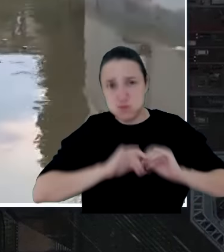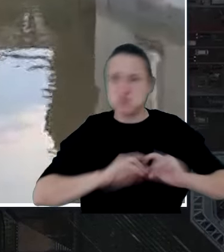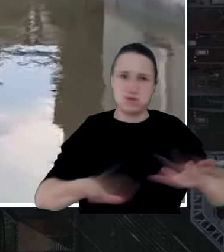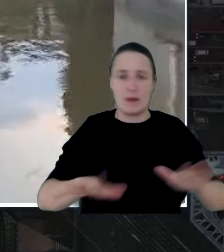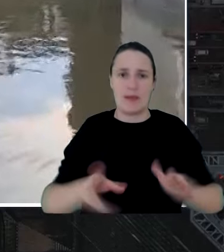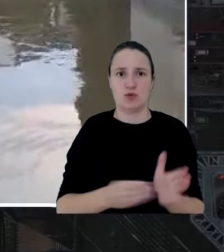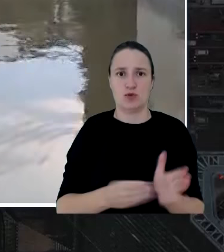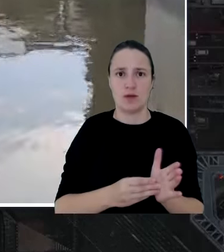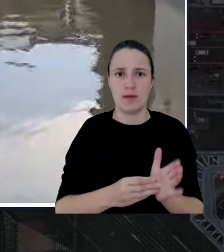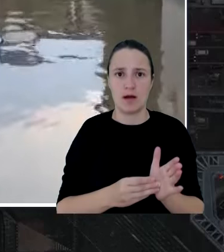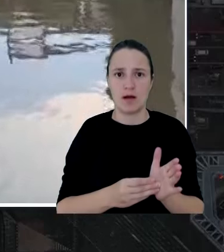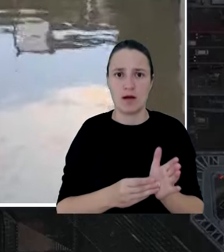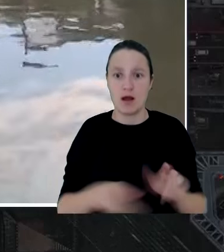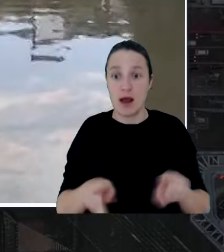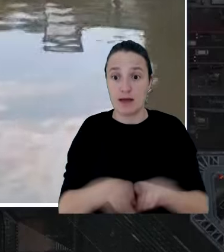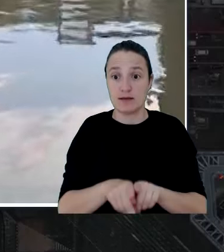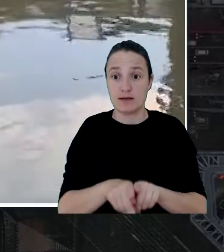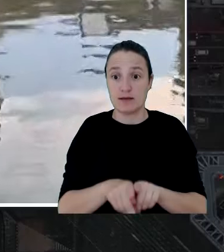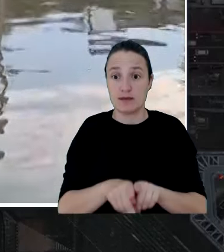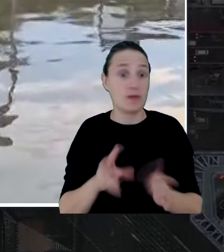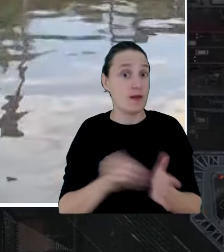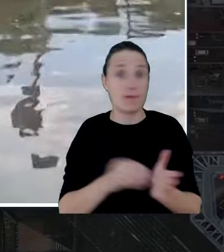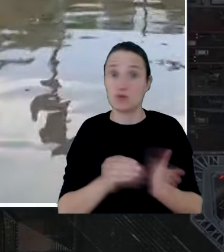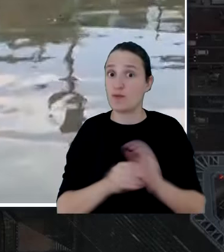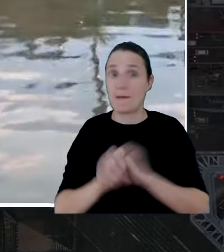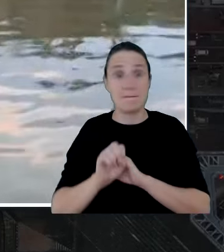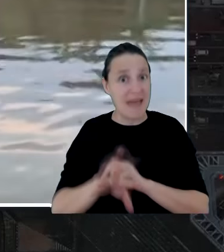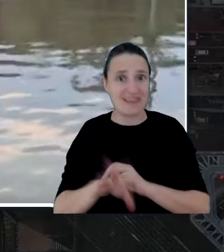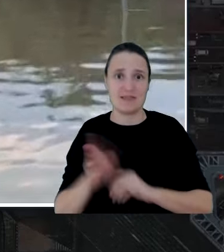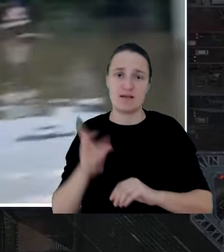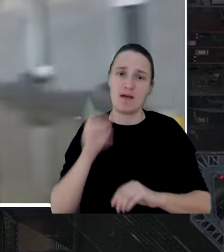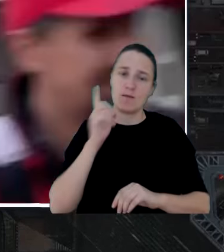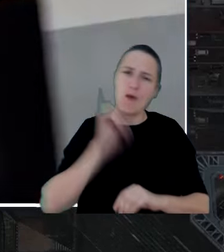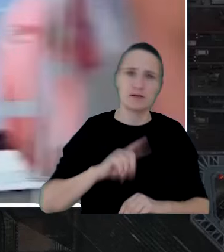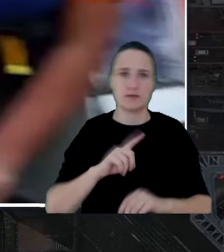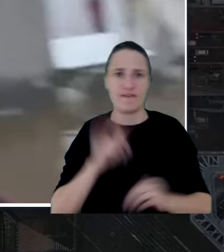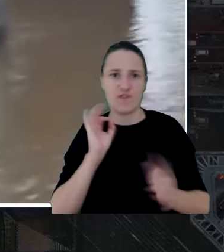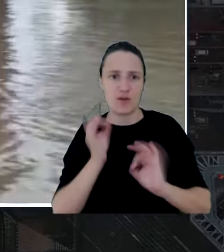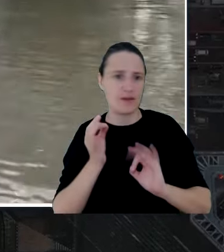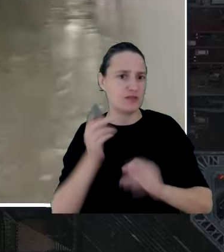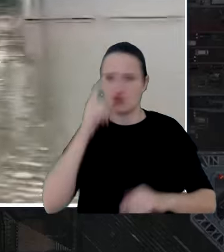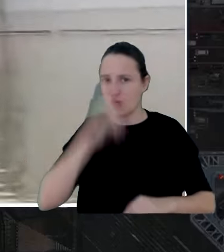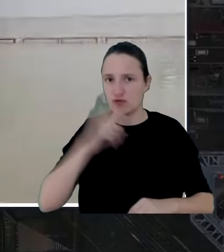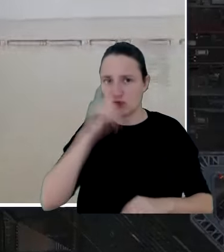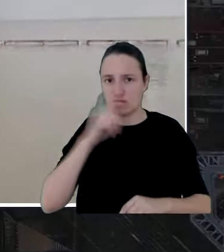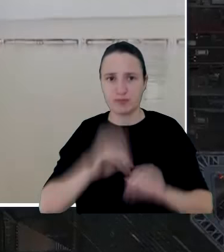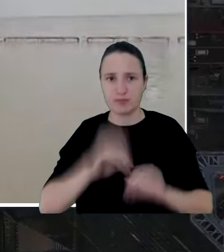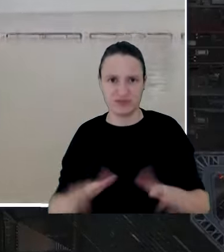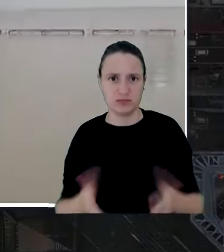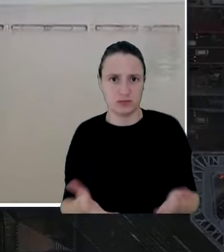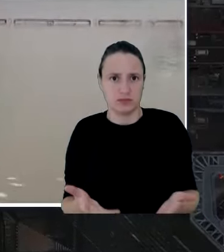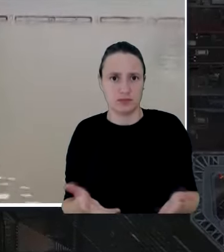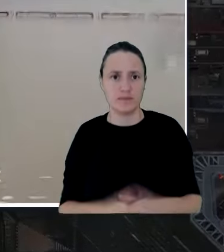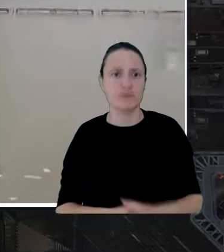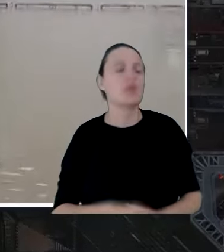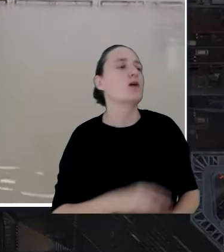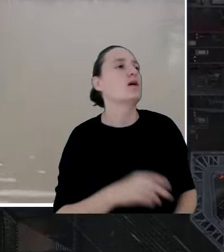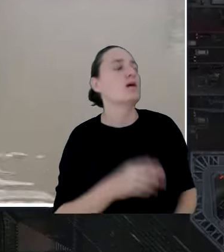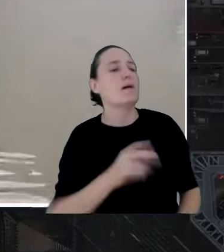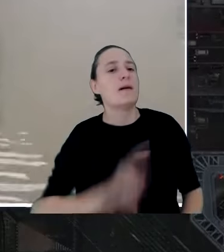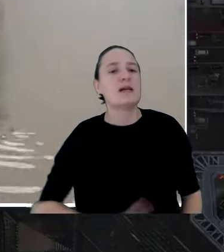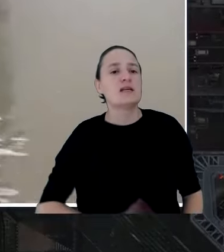nie potrzebujemy jej w przestrzeni medialnej. Bo dzisiaj... To pani poseł, bo minister Romanowski jeszcze głosu nie zabierał. Trochę nam się program